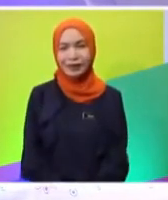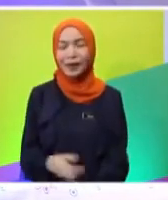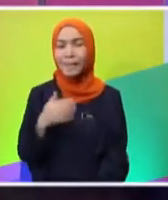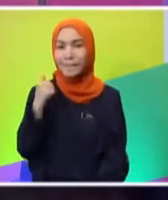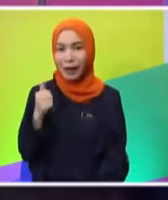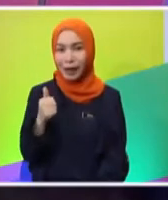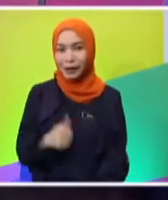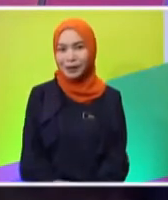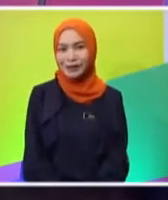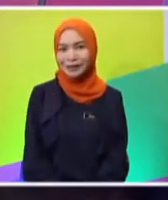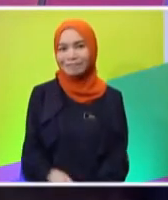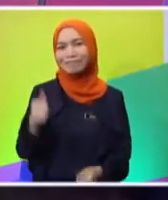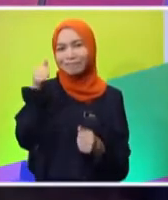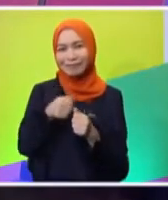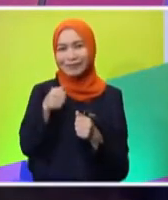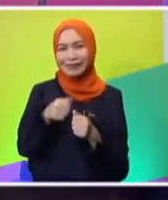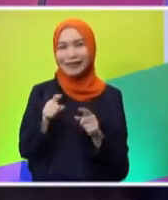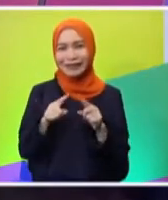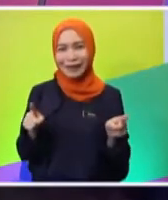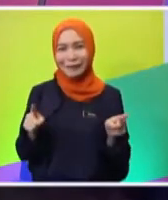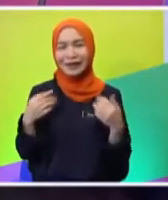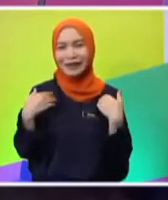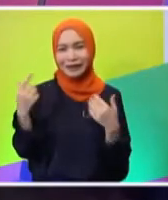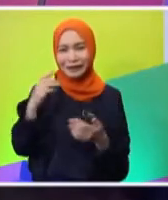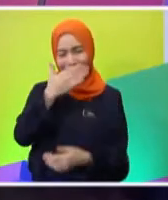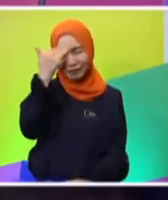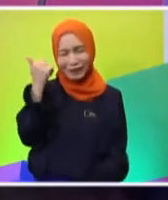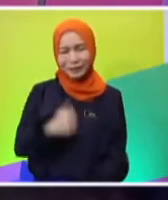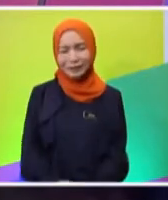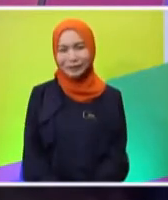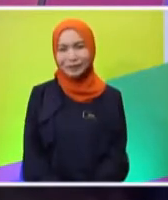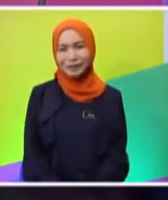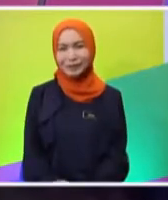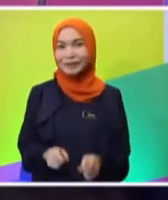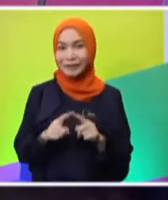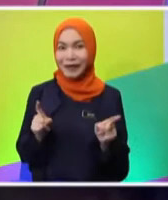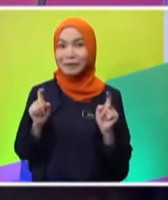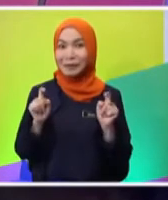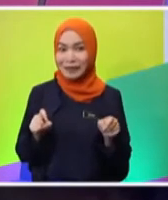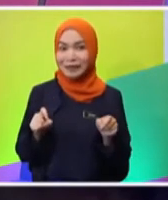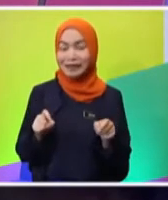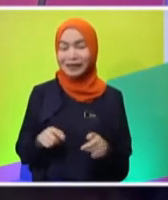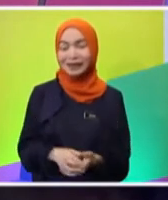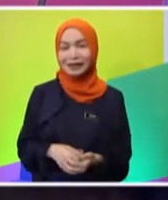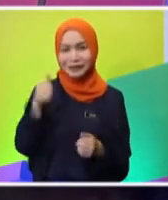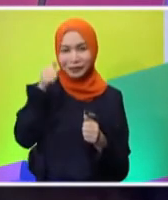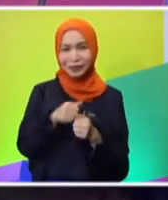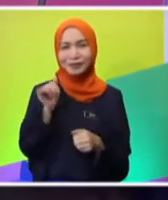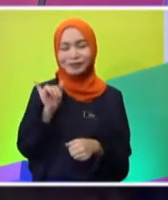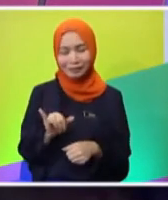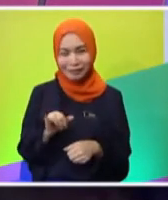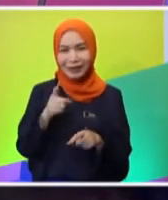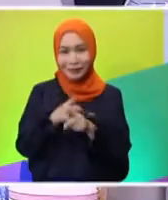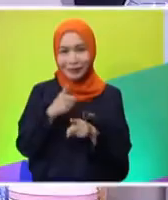dulu ingat-ingat lupa tapi bila diingatkan semula Insyaallah boleh mengingatnya ada pada orang ke